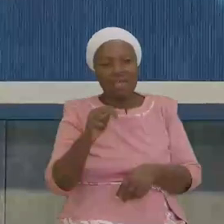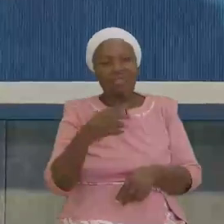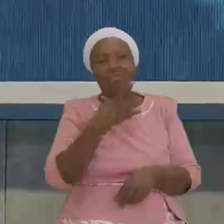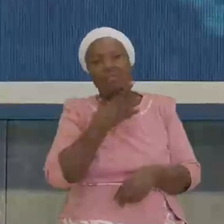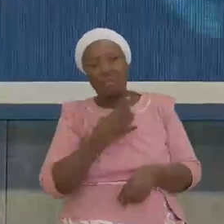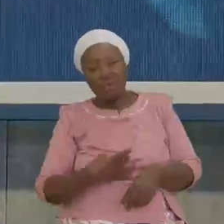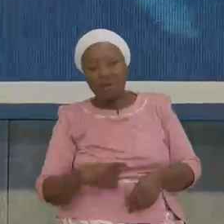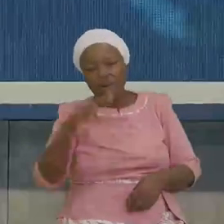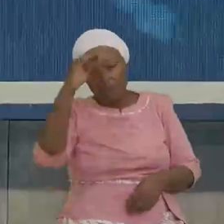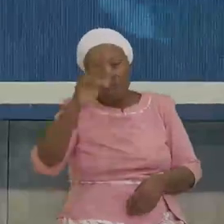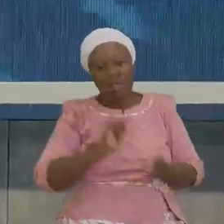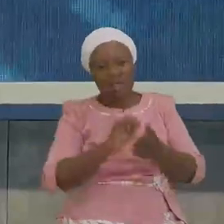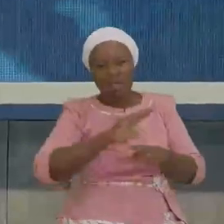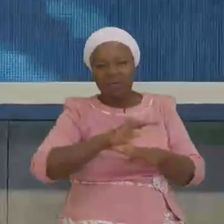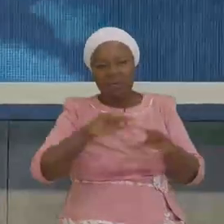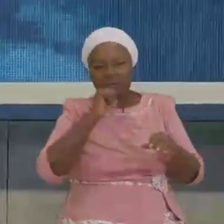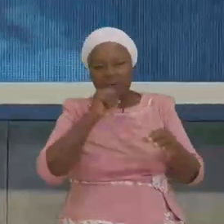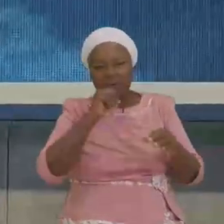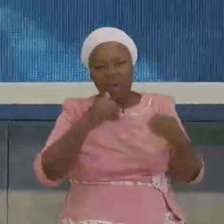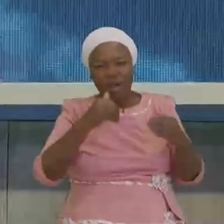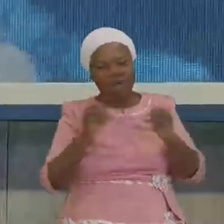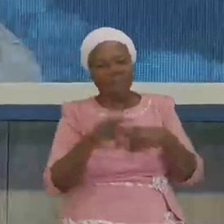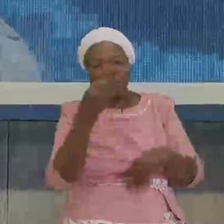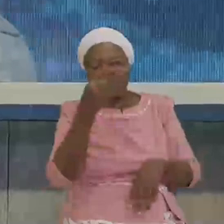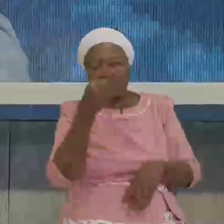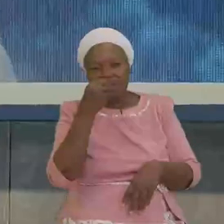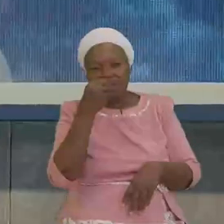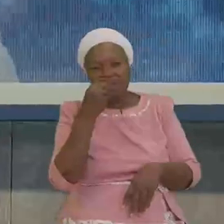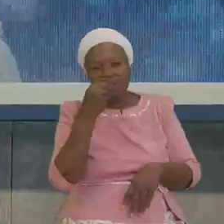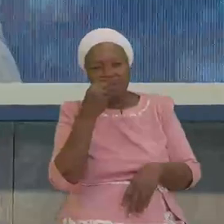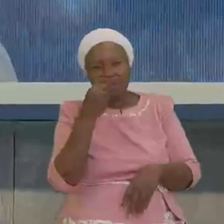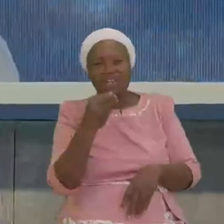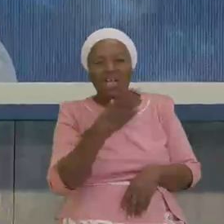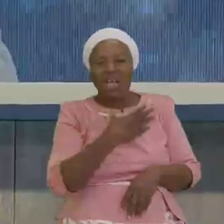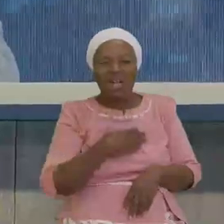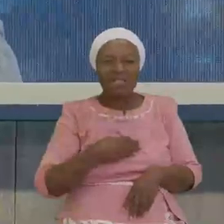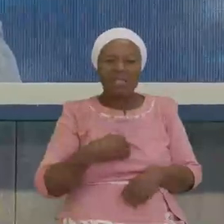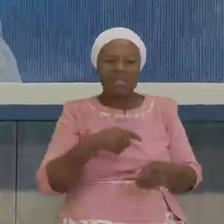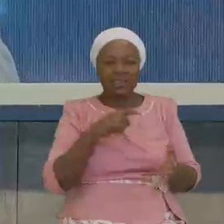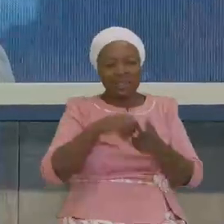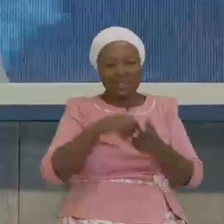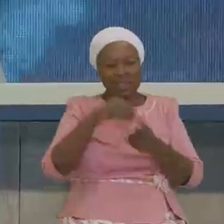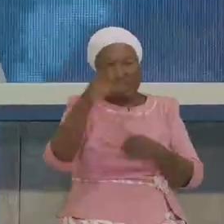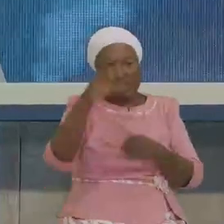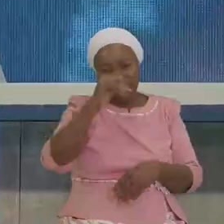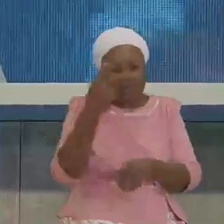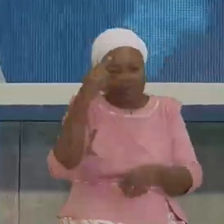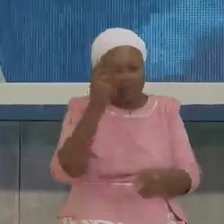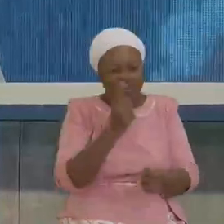C'est comme un homme affamé. Il n'a rien à manger. Il est si pauvre.